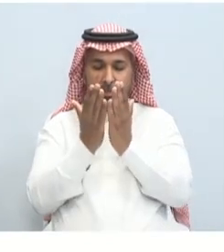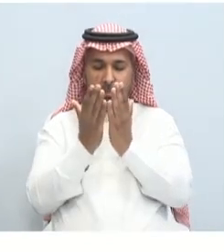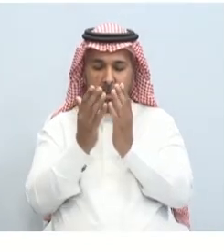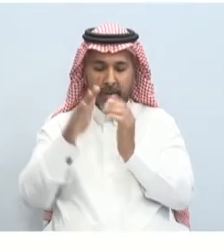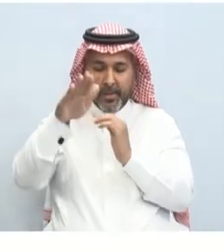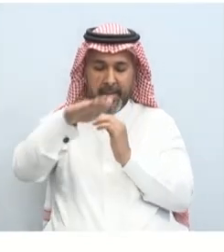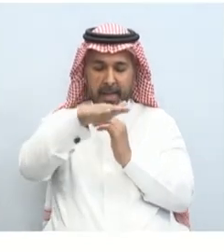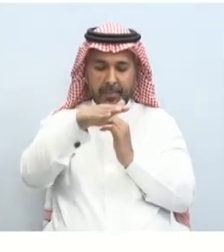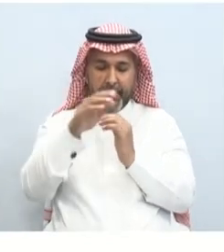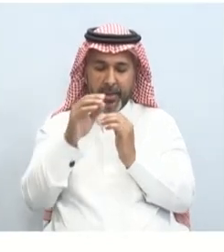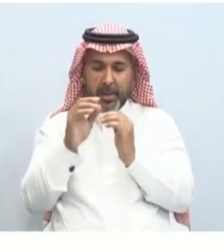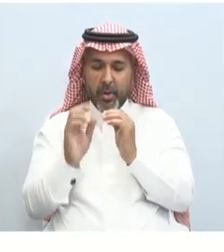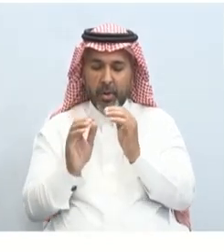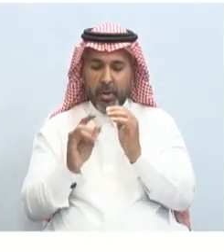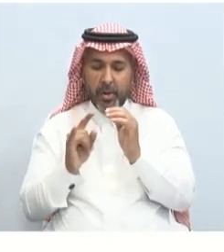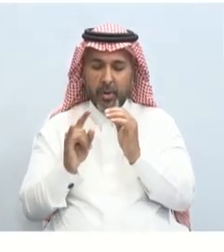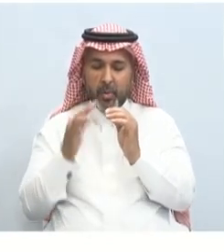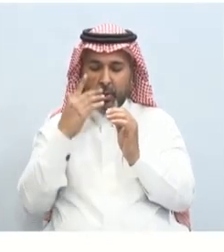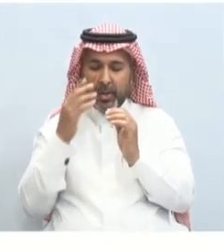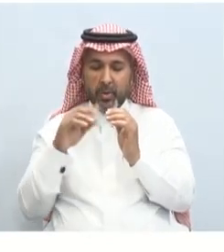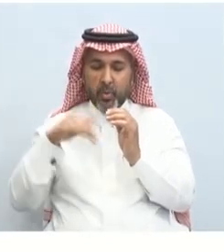الجامعات الحكوميه السعوديه